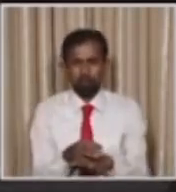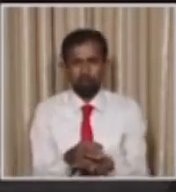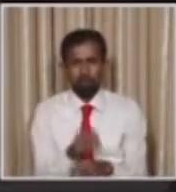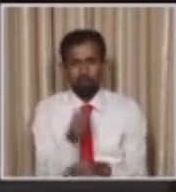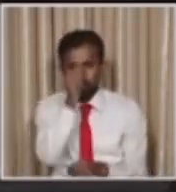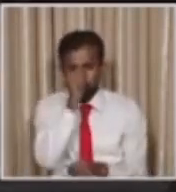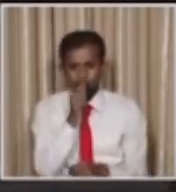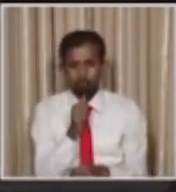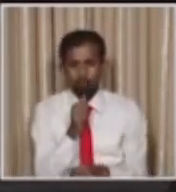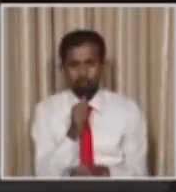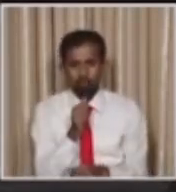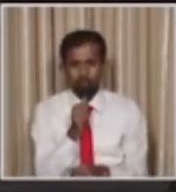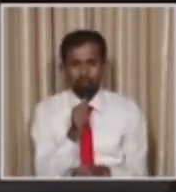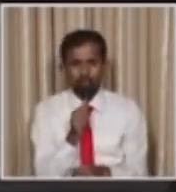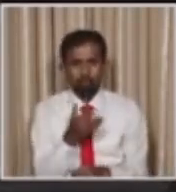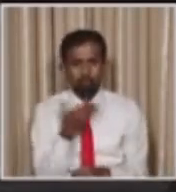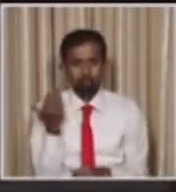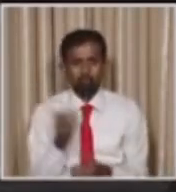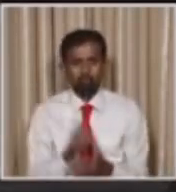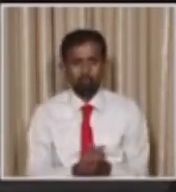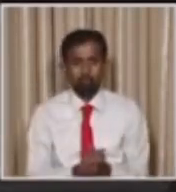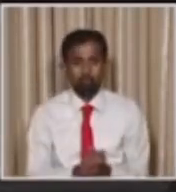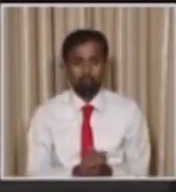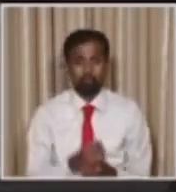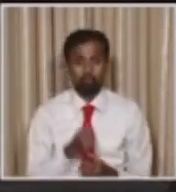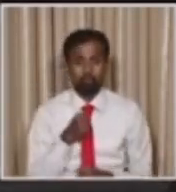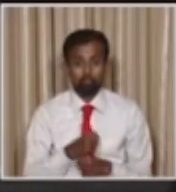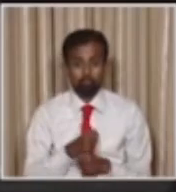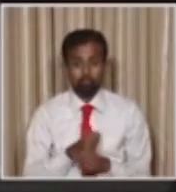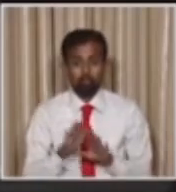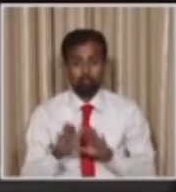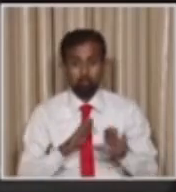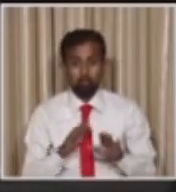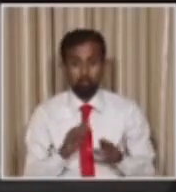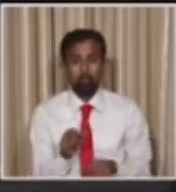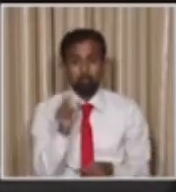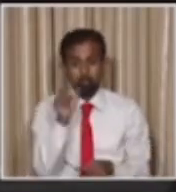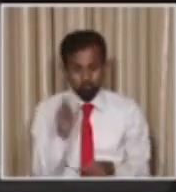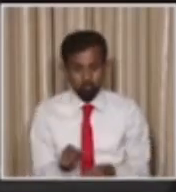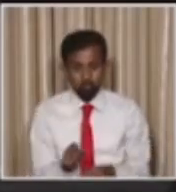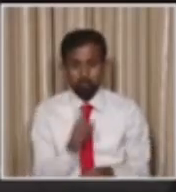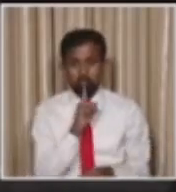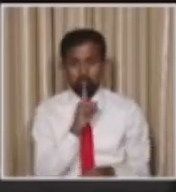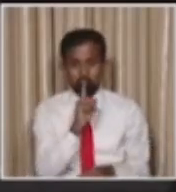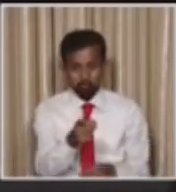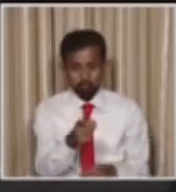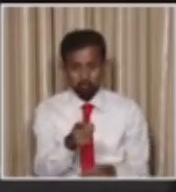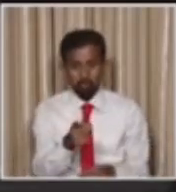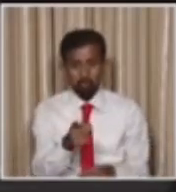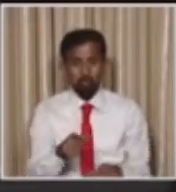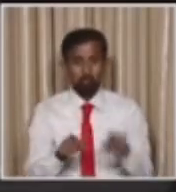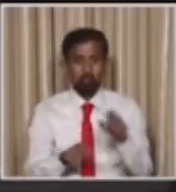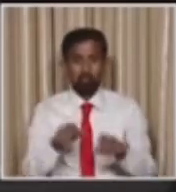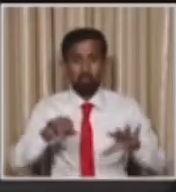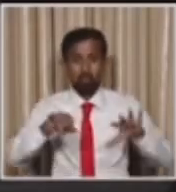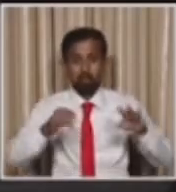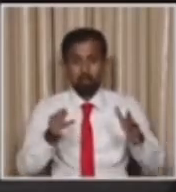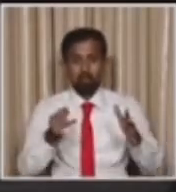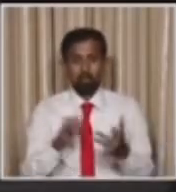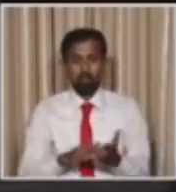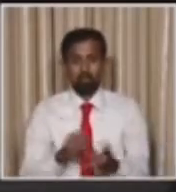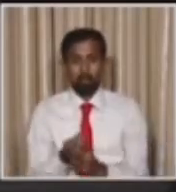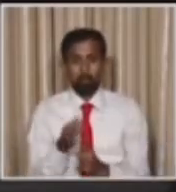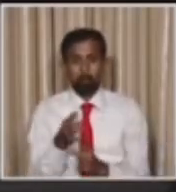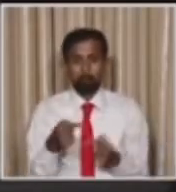horror rahasia komar event nula. Meka raja pal ne keran pal ekik sesitu pun yoga ni sa. Apa hayasiak? Saja